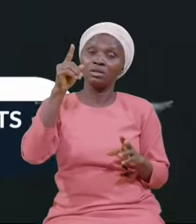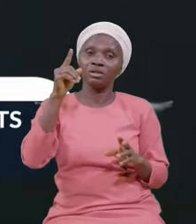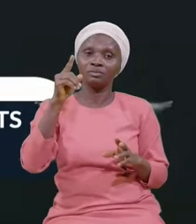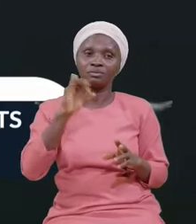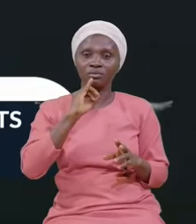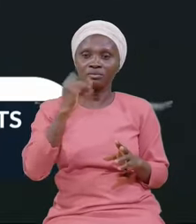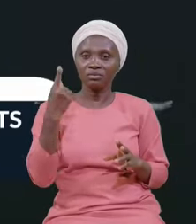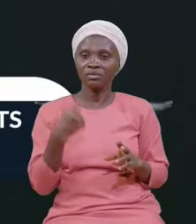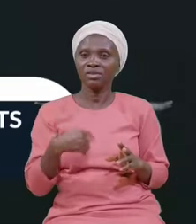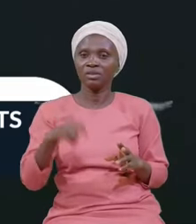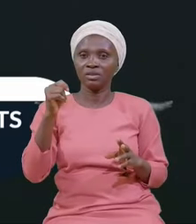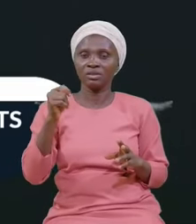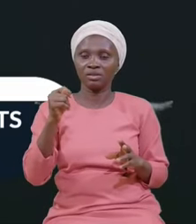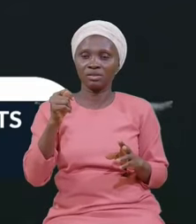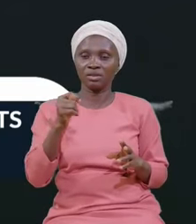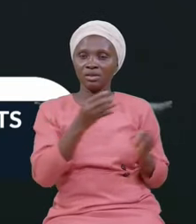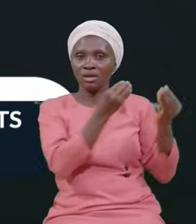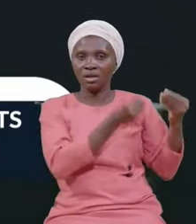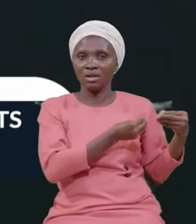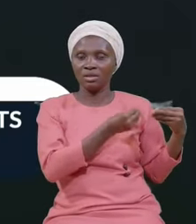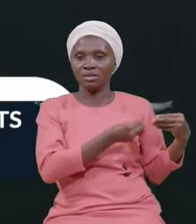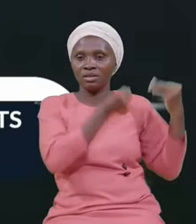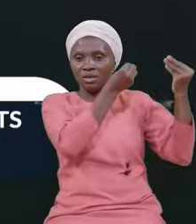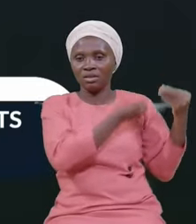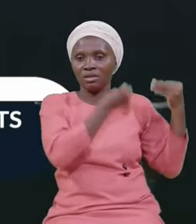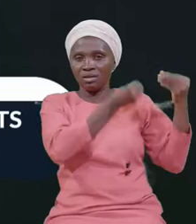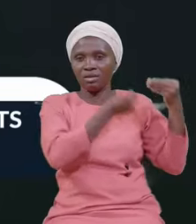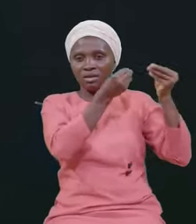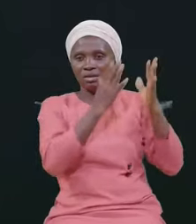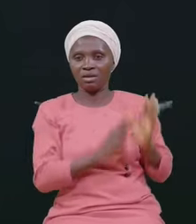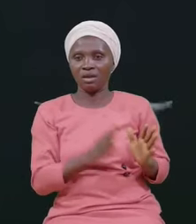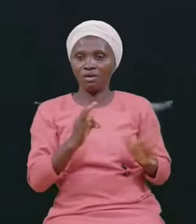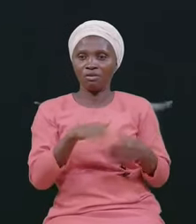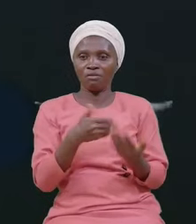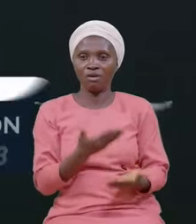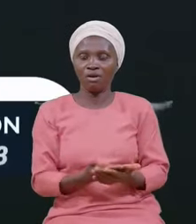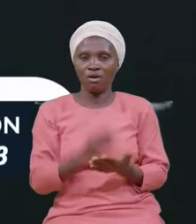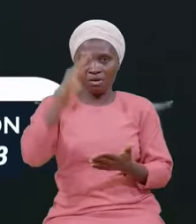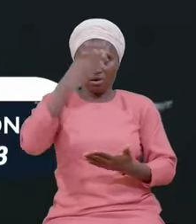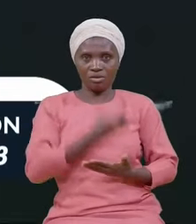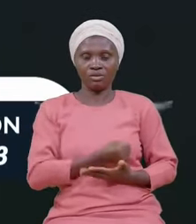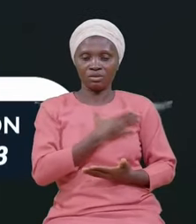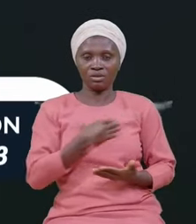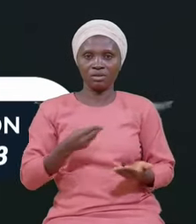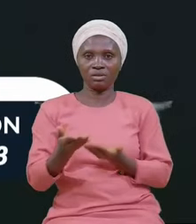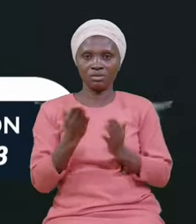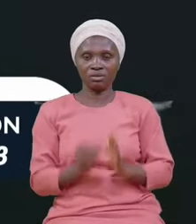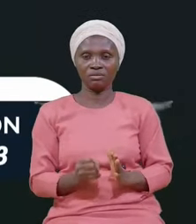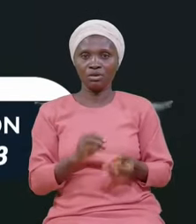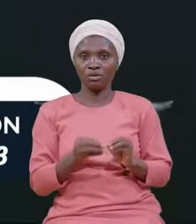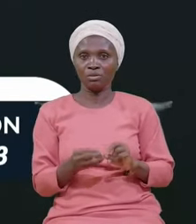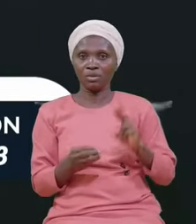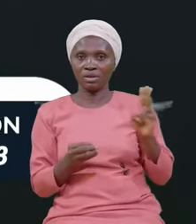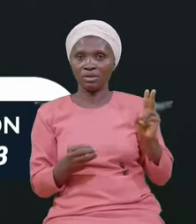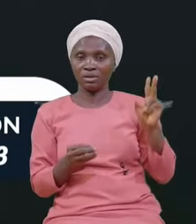de tout pour les saints, pour les fils et les serviteurs. L'héritier de tout pour les fils et